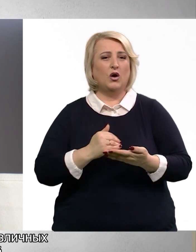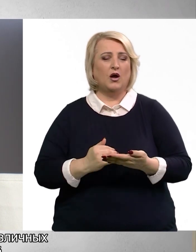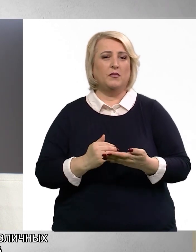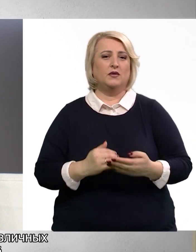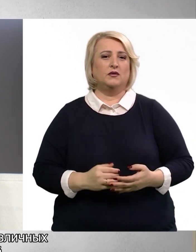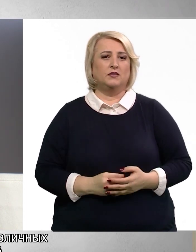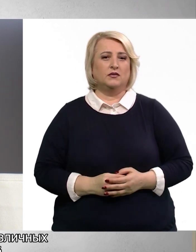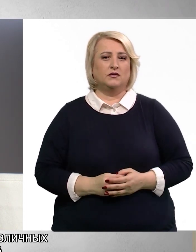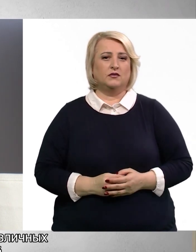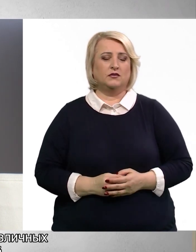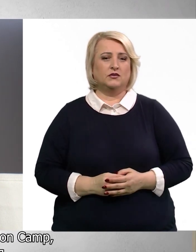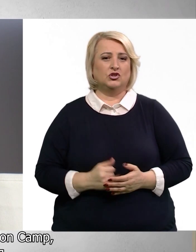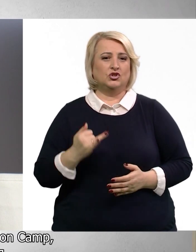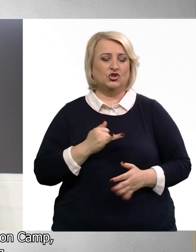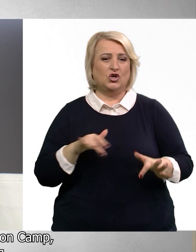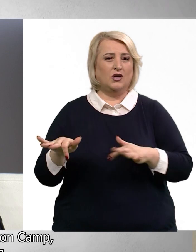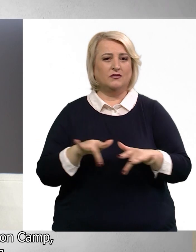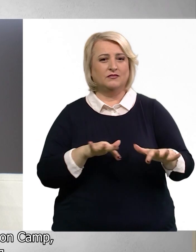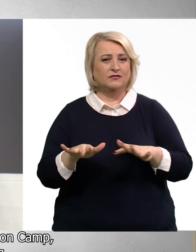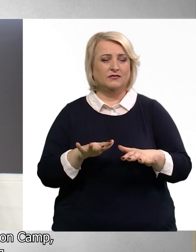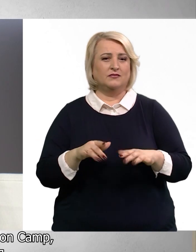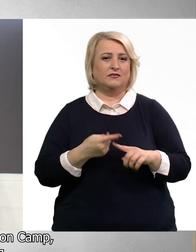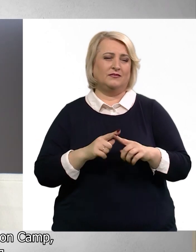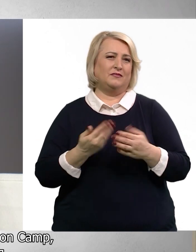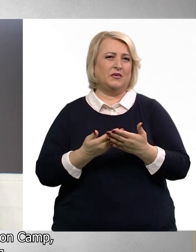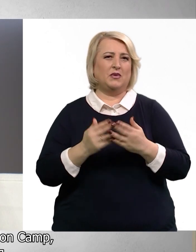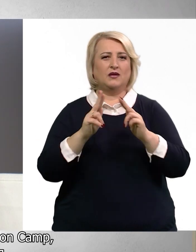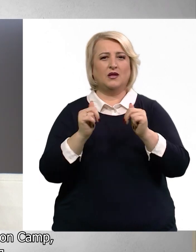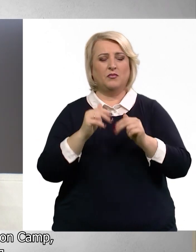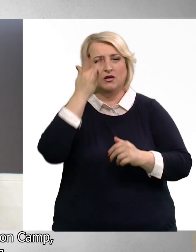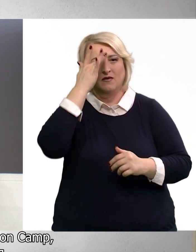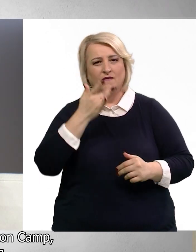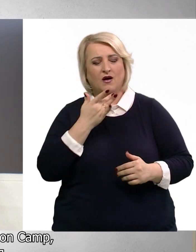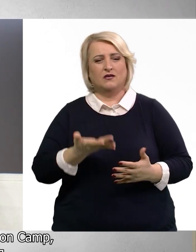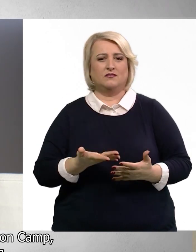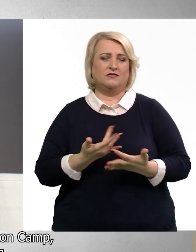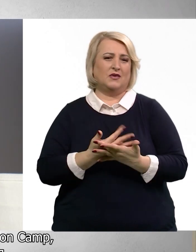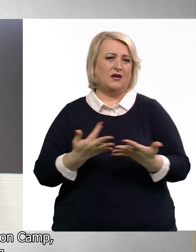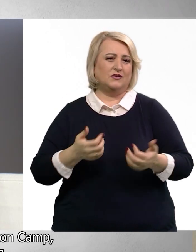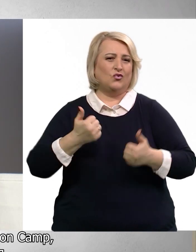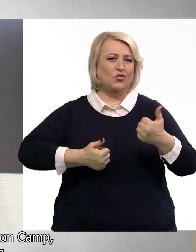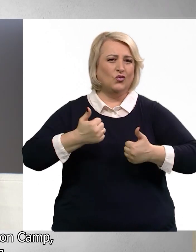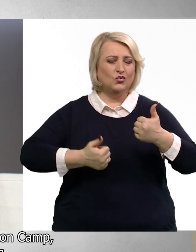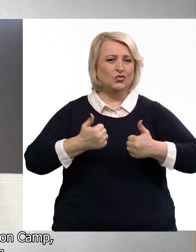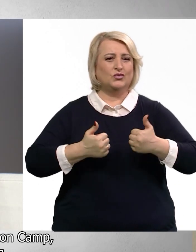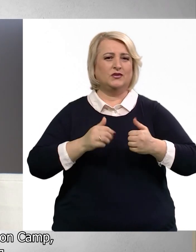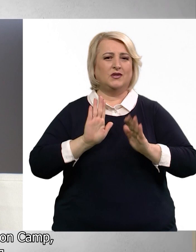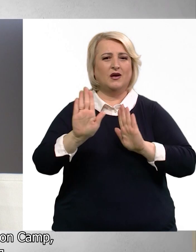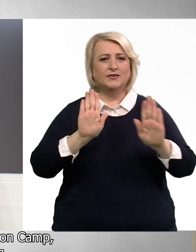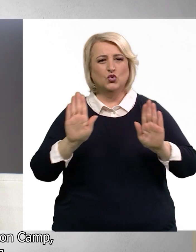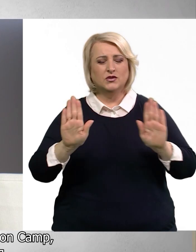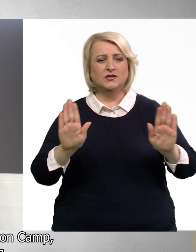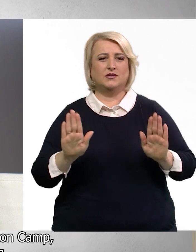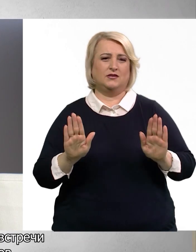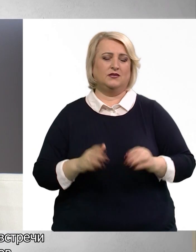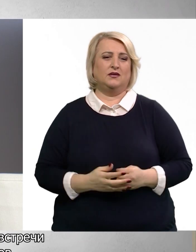și activități gen tabere de vară, innovation camp și diferite concursuri, expoziții